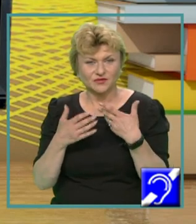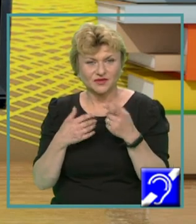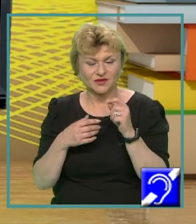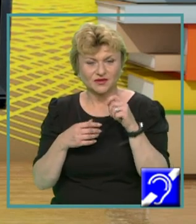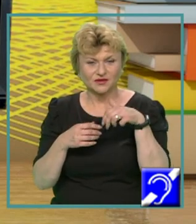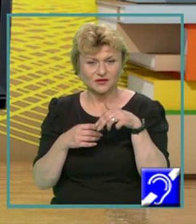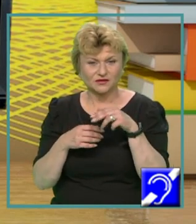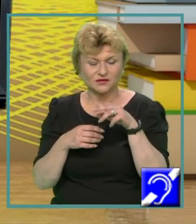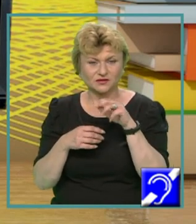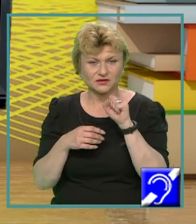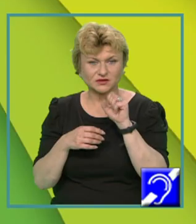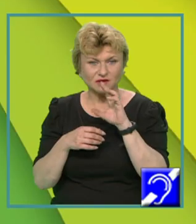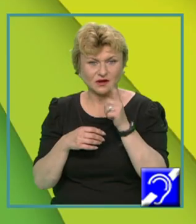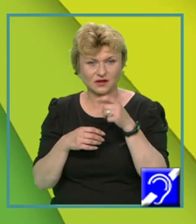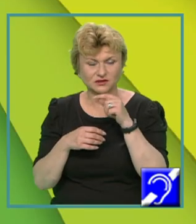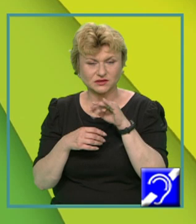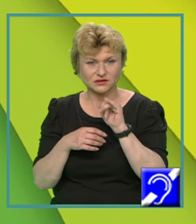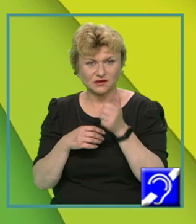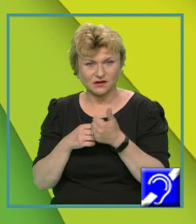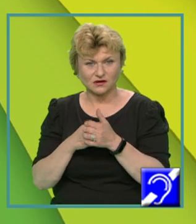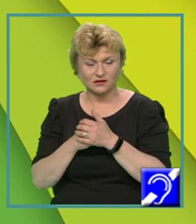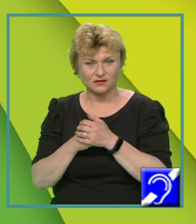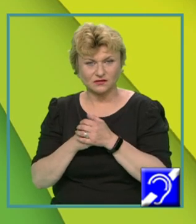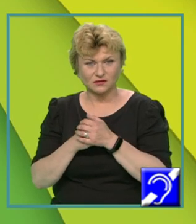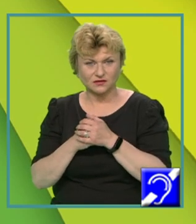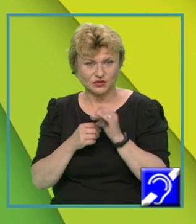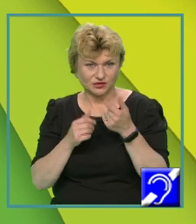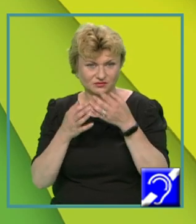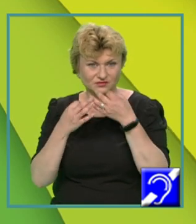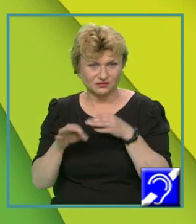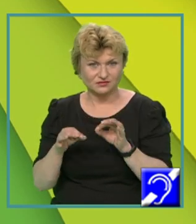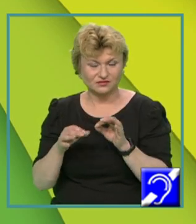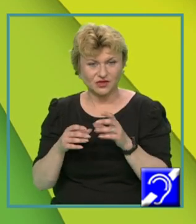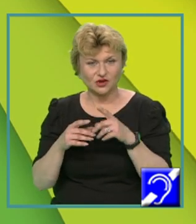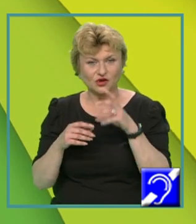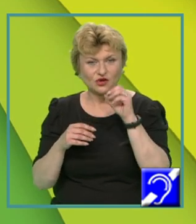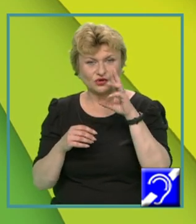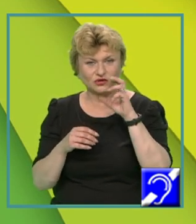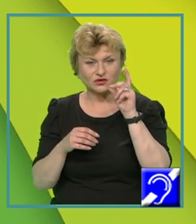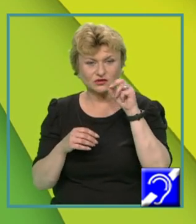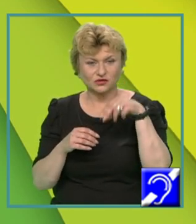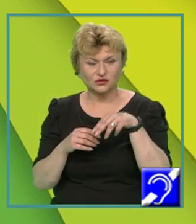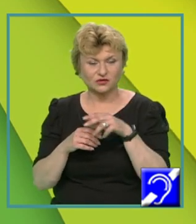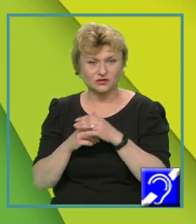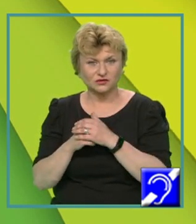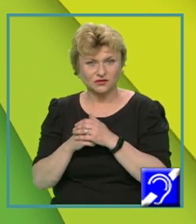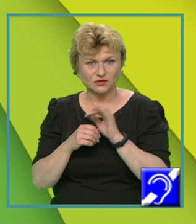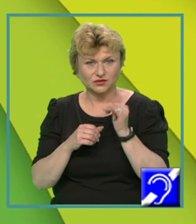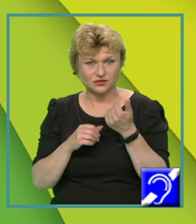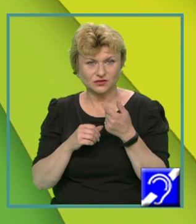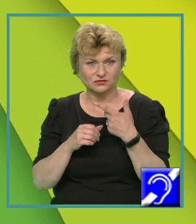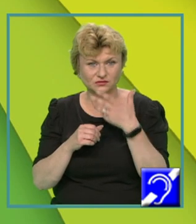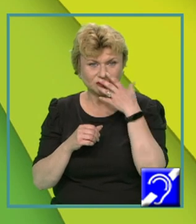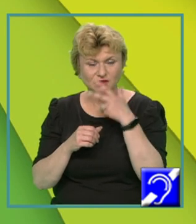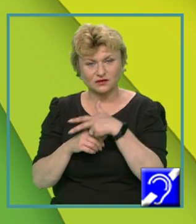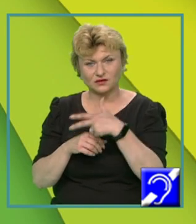mică. Observați cum citește ARN-ul mesager, codon cu codon, da? Primul codon, al doilea codon, câte trei,